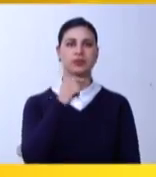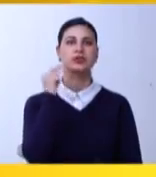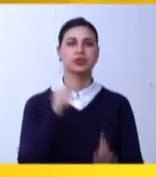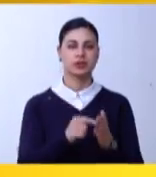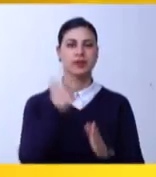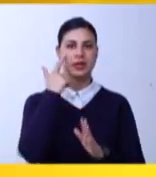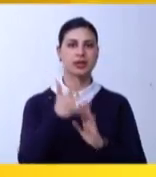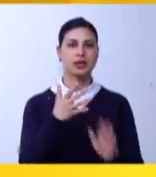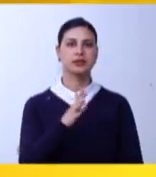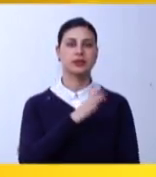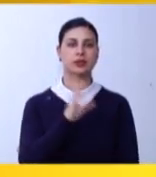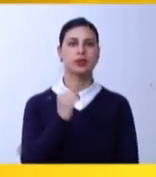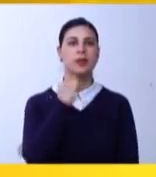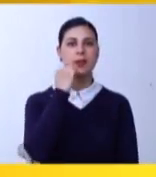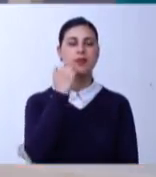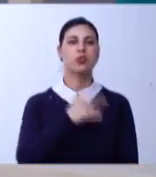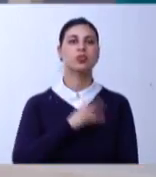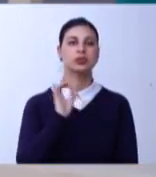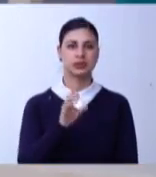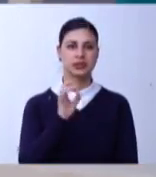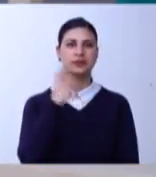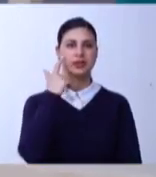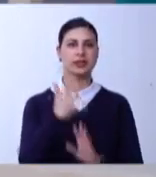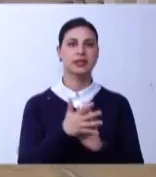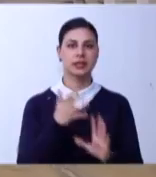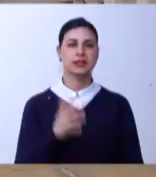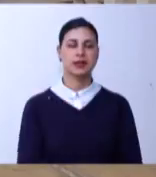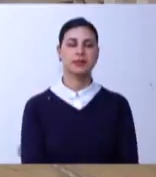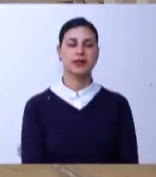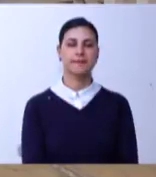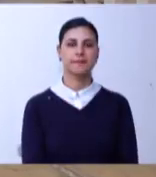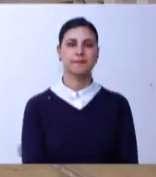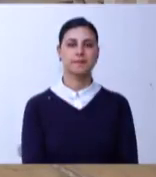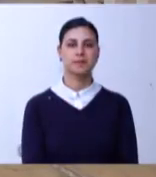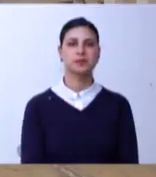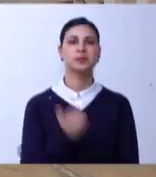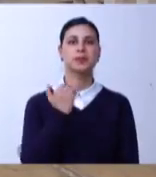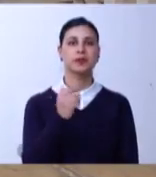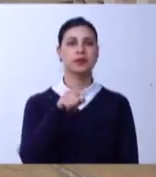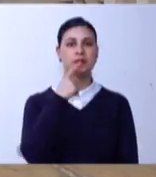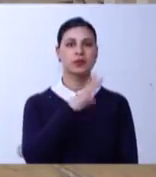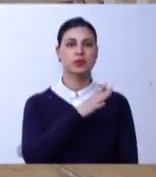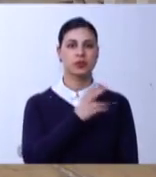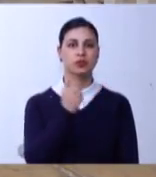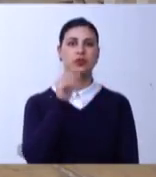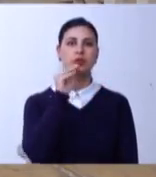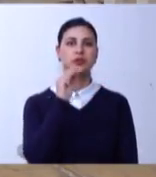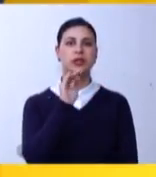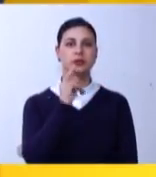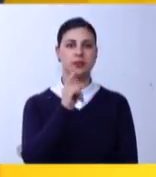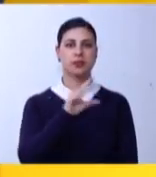შეკითხვა. გასაგებია და ბებოს გურის ტკივილიც გასაგებია. მით უფრო რომ თქვენს ახსენეთ და როდესაც